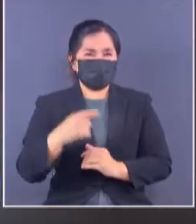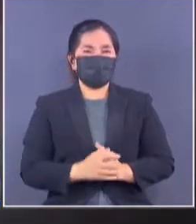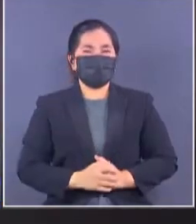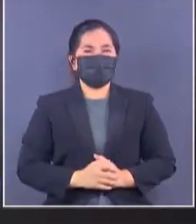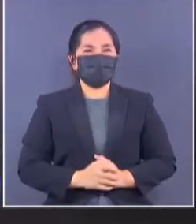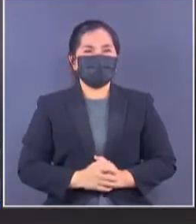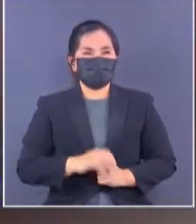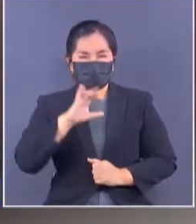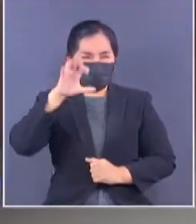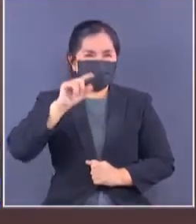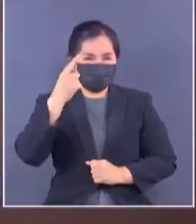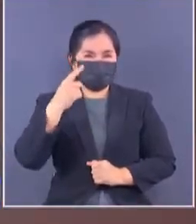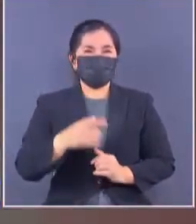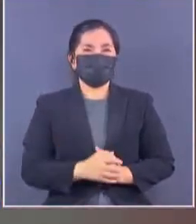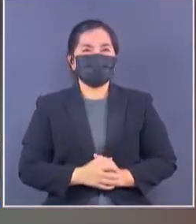เอาอีก